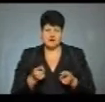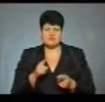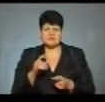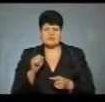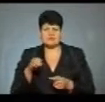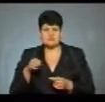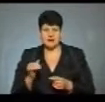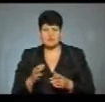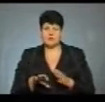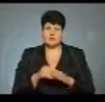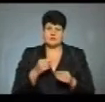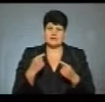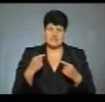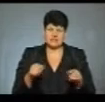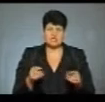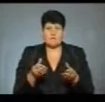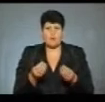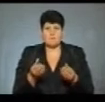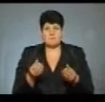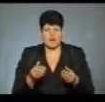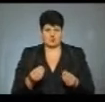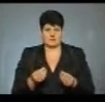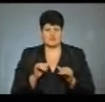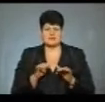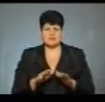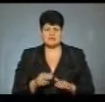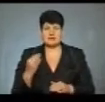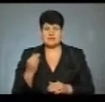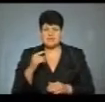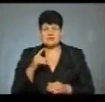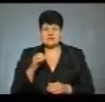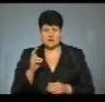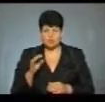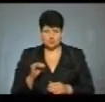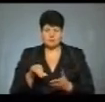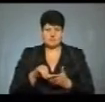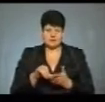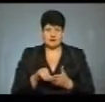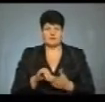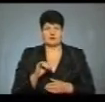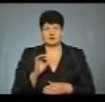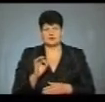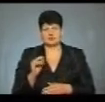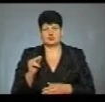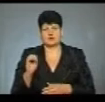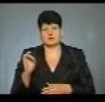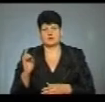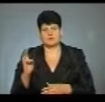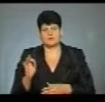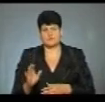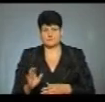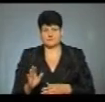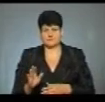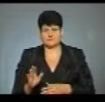або обрати інший пом'якшувальний захід. Інтереси Олександра Закутнього у суді представив Сергій Чернов.